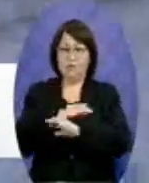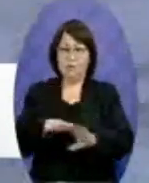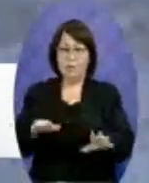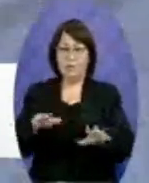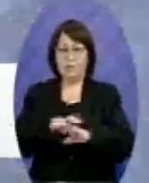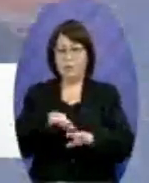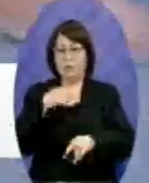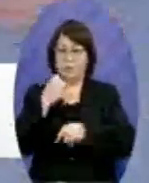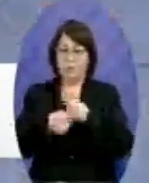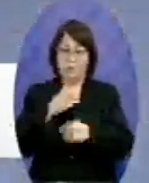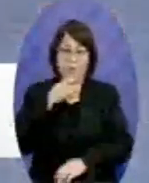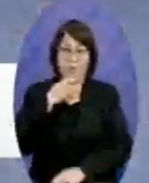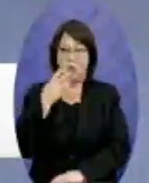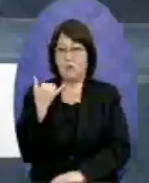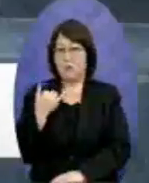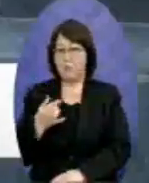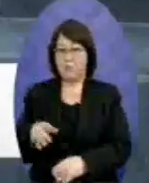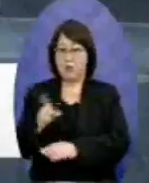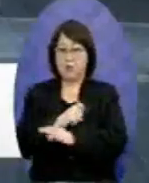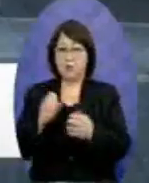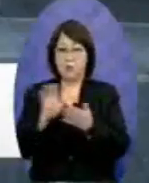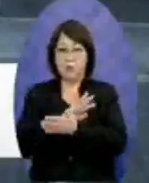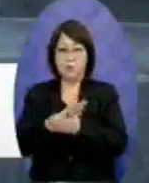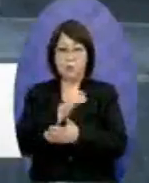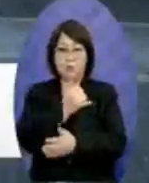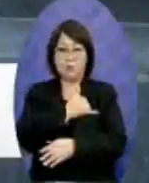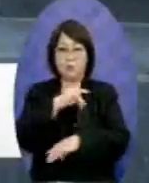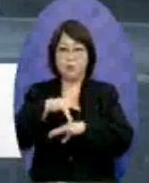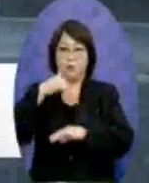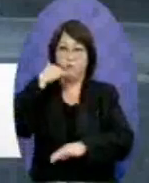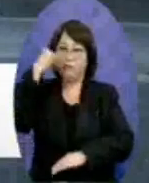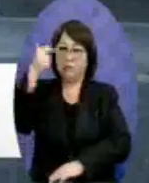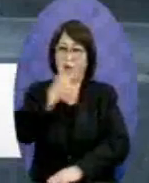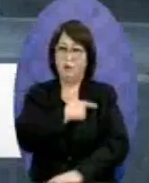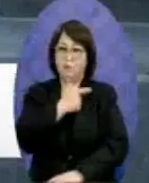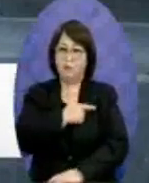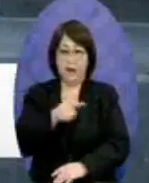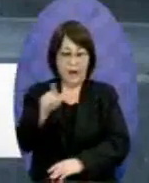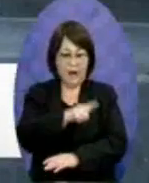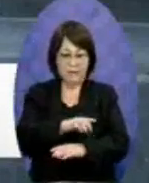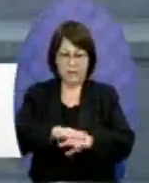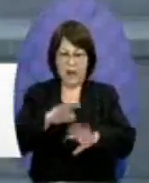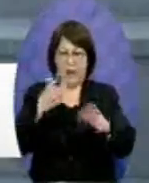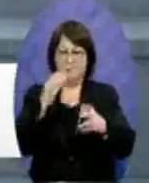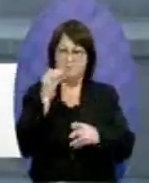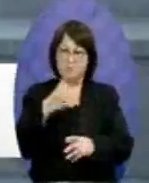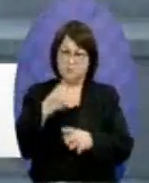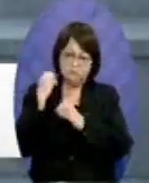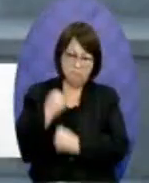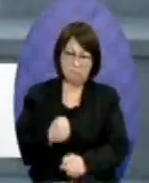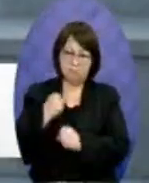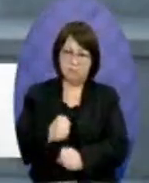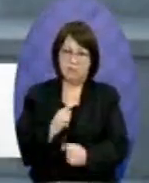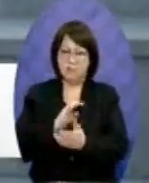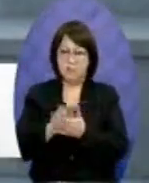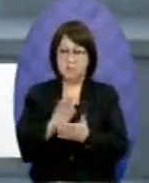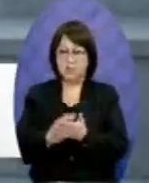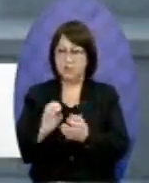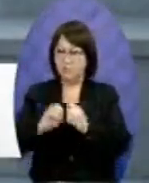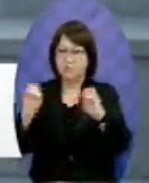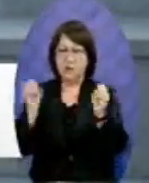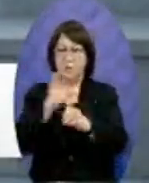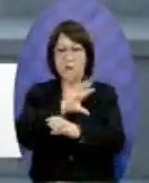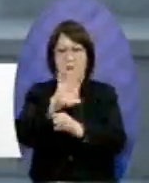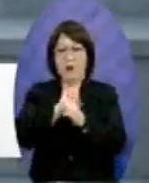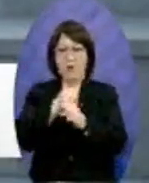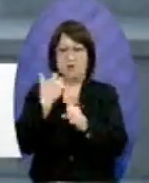мэдээллийг Улаанбаатар хотын шуурхай удирдлагын төвд өгөх боломжтой. Таны өгсөн мэдээллийн мөрөөр цас мөсөө цэвэрлээгүй албан байгууллагад